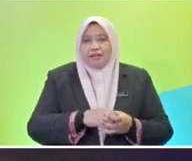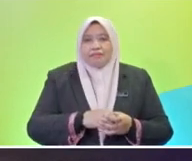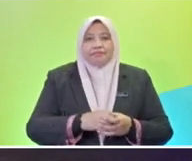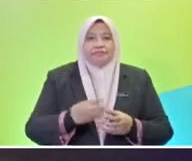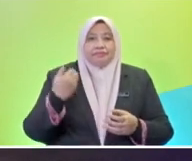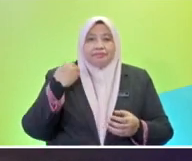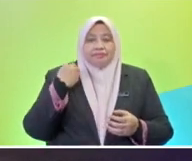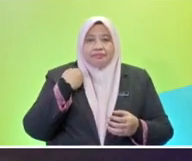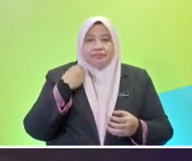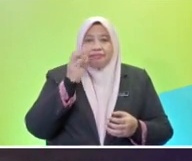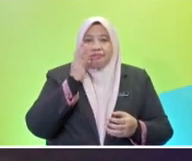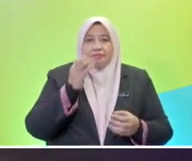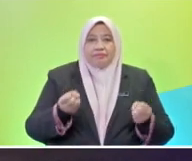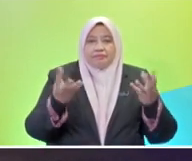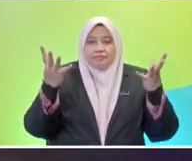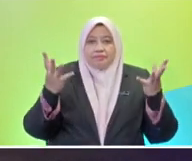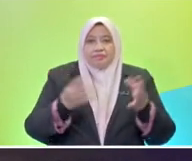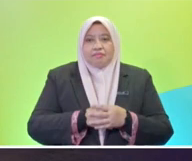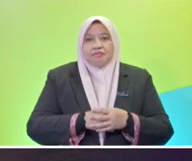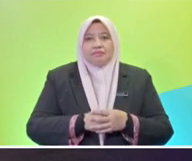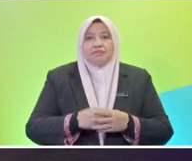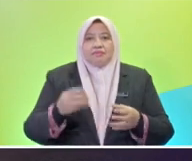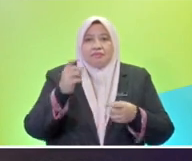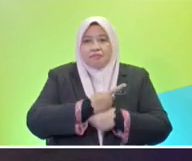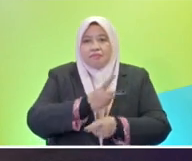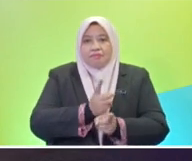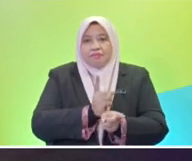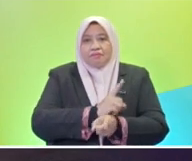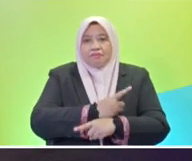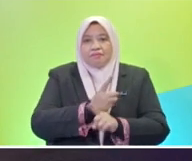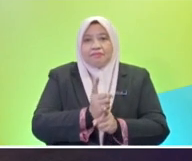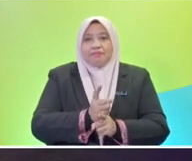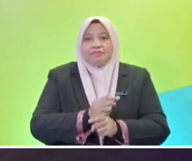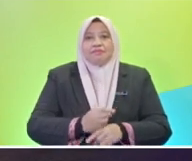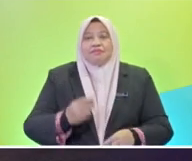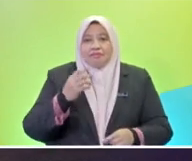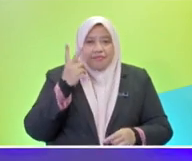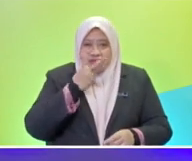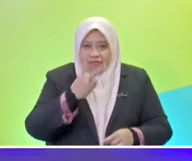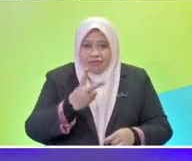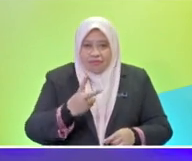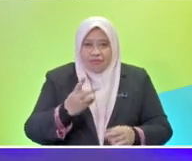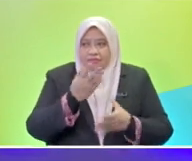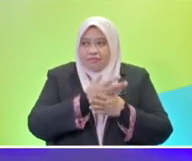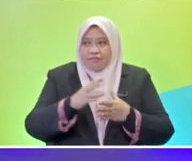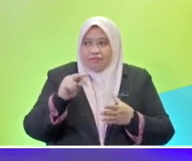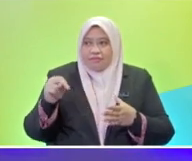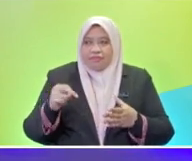Ada buah banyaklah cikgu. Banyaklah kan buah. Rambutan. Buah. Okey, kita tengok lagi. Bahagian pokok dia